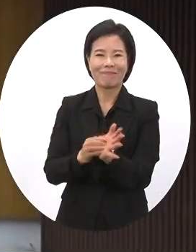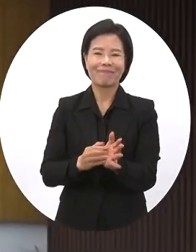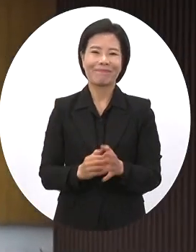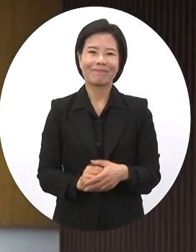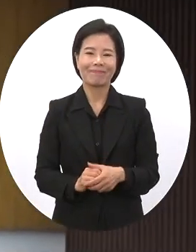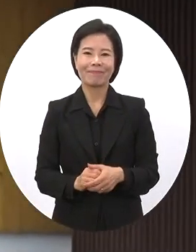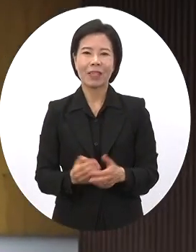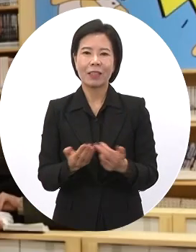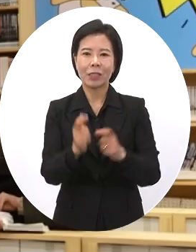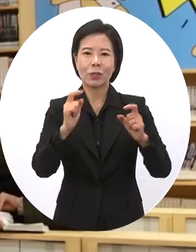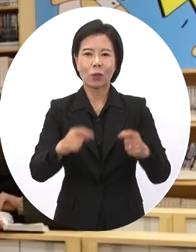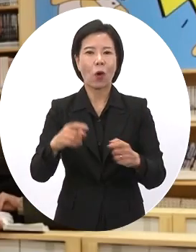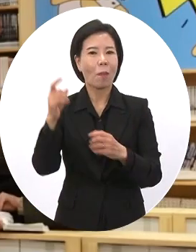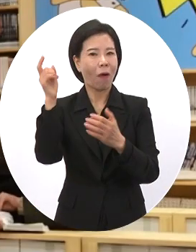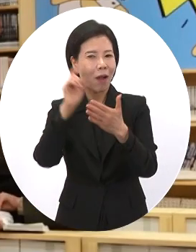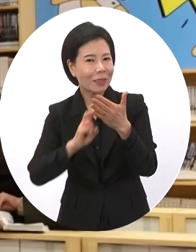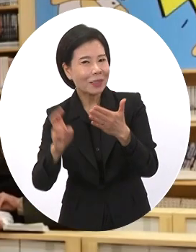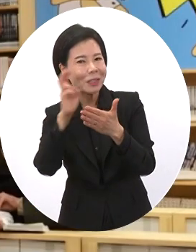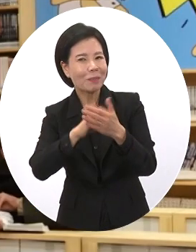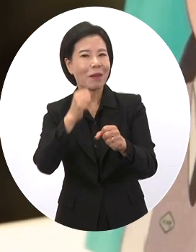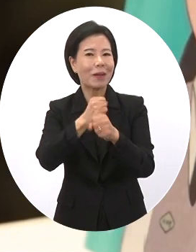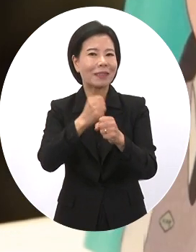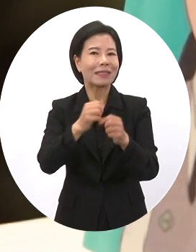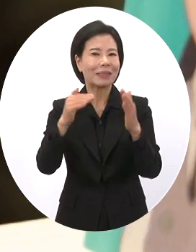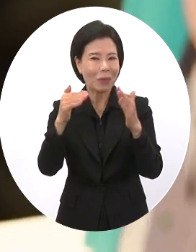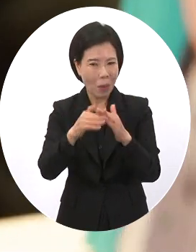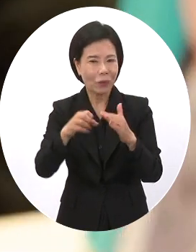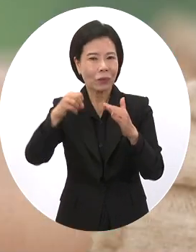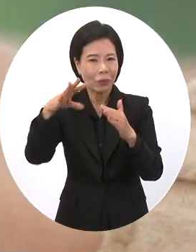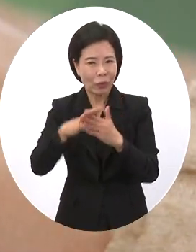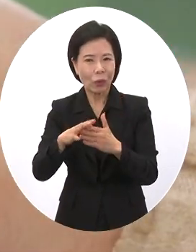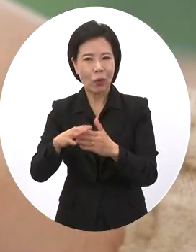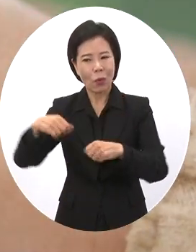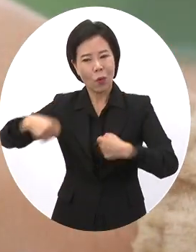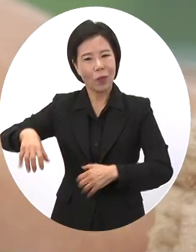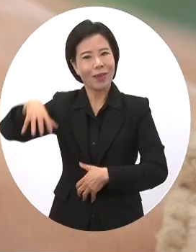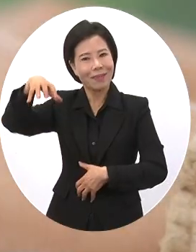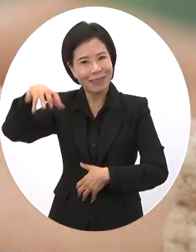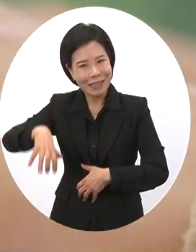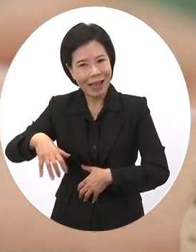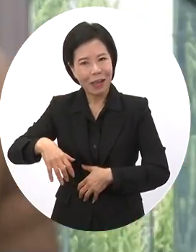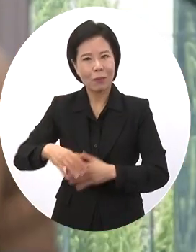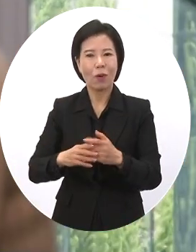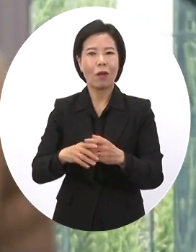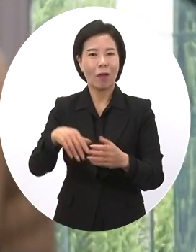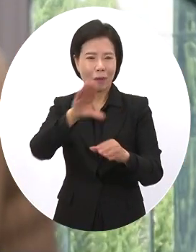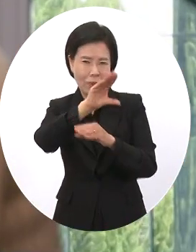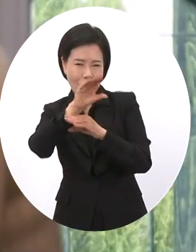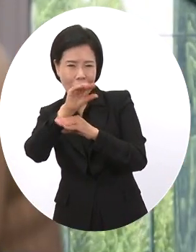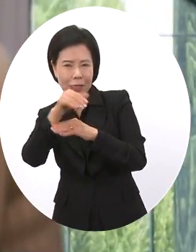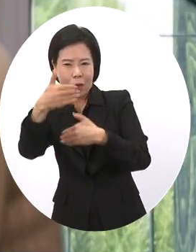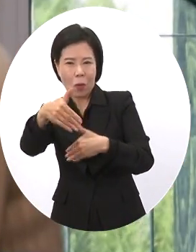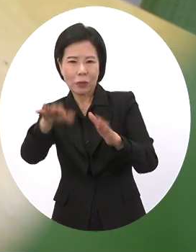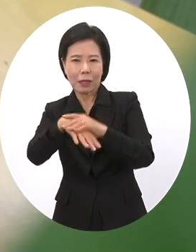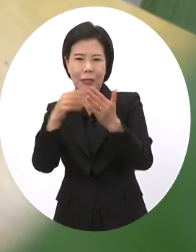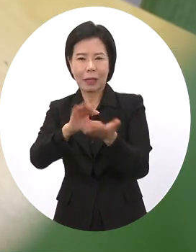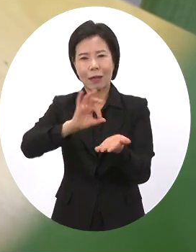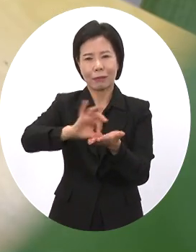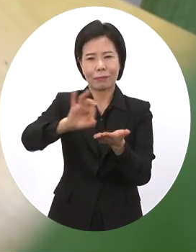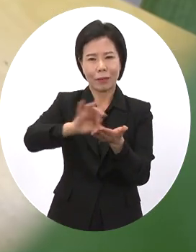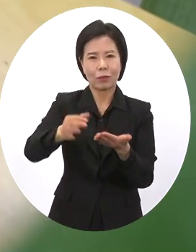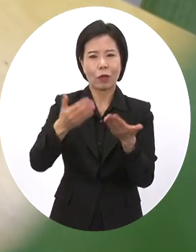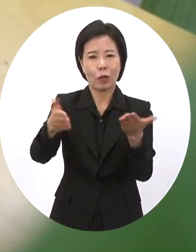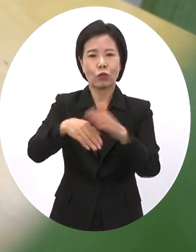투자합니다. 제주 음악 창작소와 비인 공연장, 제주 실내 영상 스튜디오에도 각각 예산을